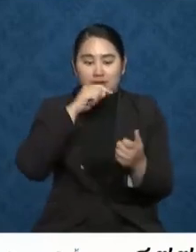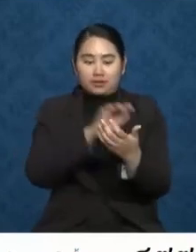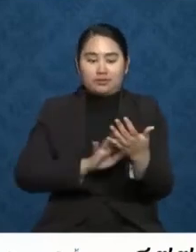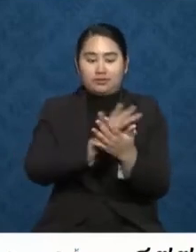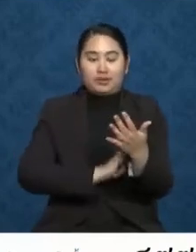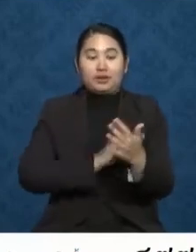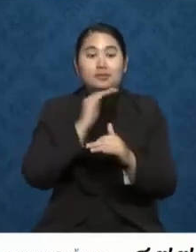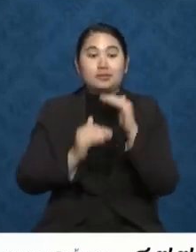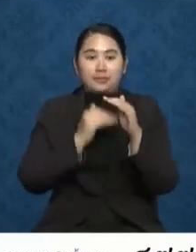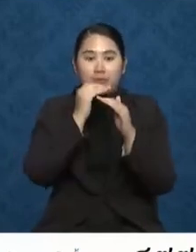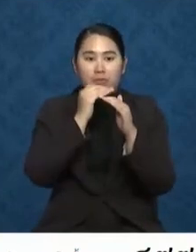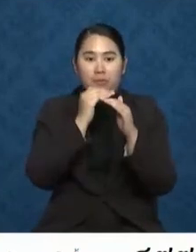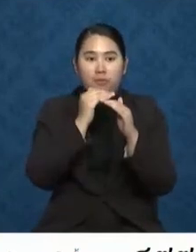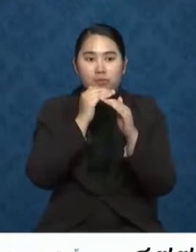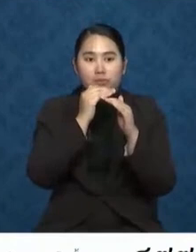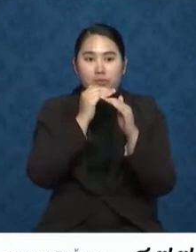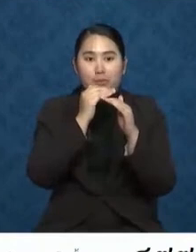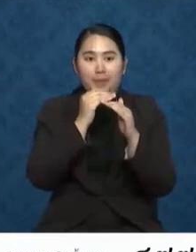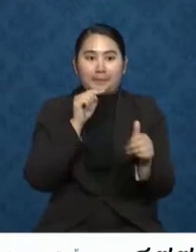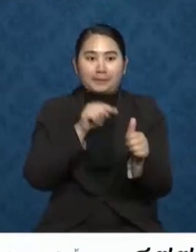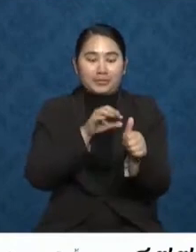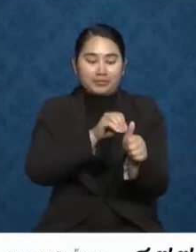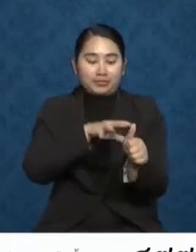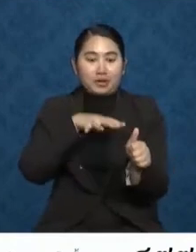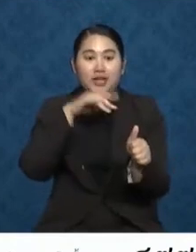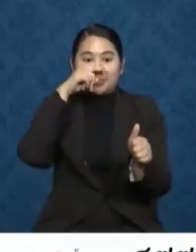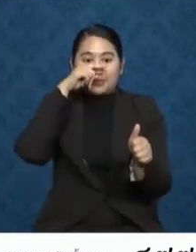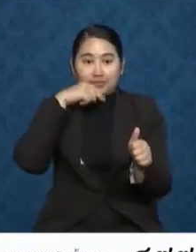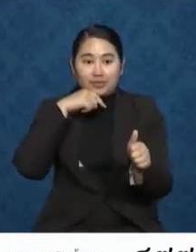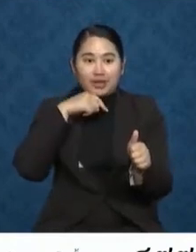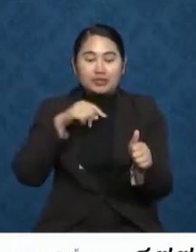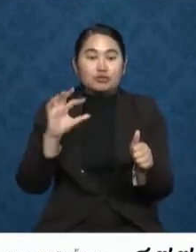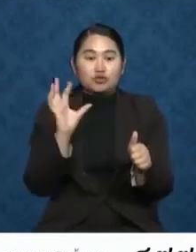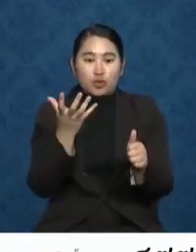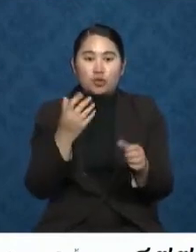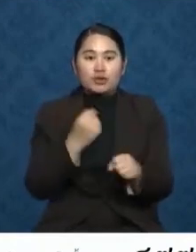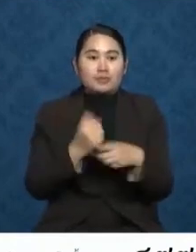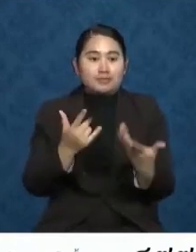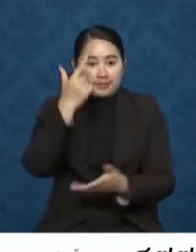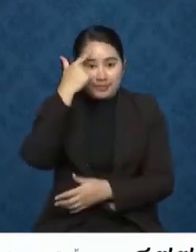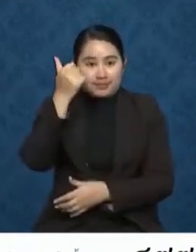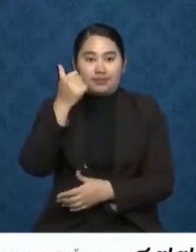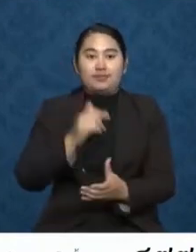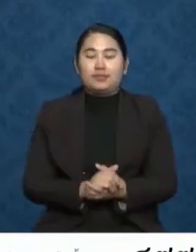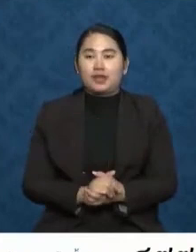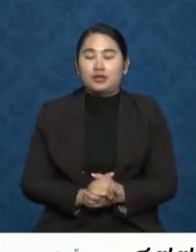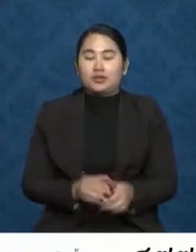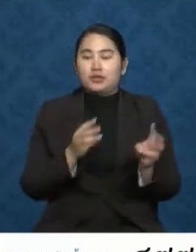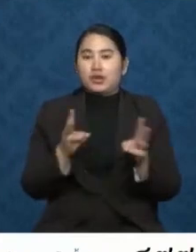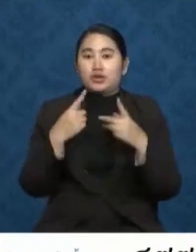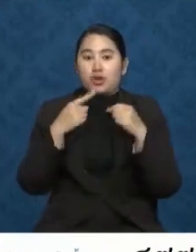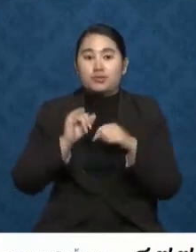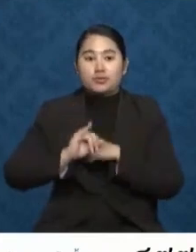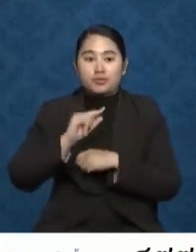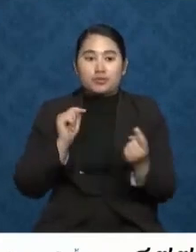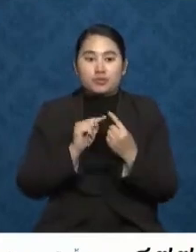เปลี่ยนไปเป็นการแสวงหาความเป็นผู้นำของไทยในประชาคมโลกได้อย่างชาญฉลาดมันจะตอบโจทย์ครับยุทธศาสตร์ชาติด้านความมั่นค